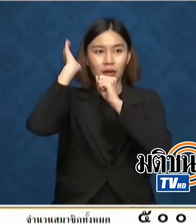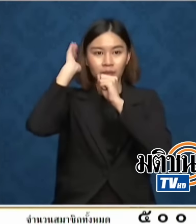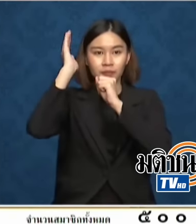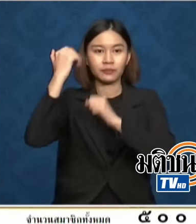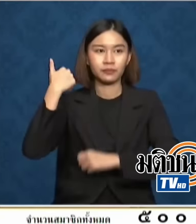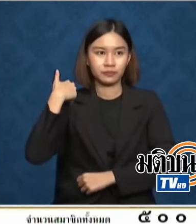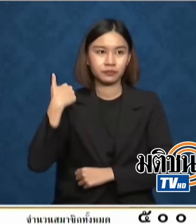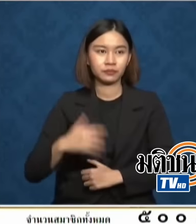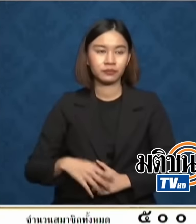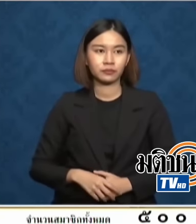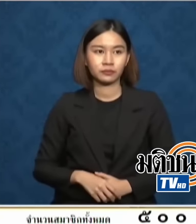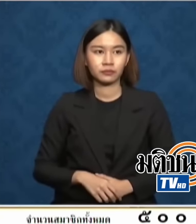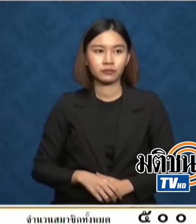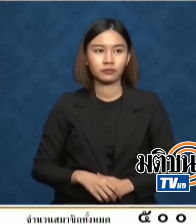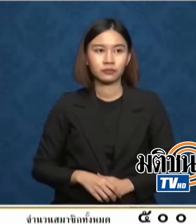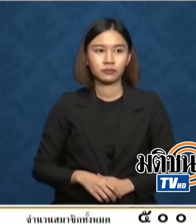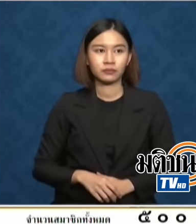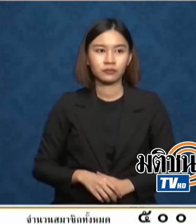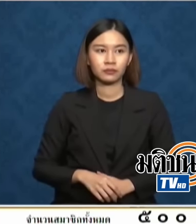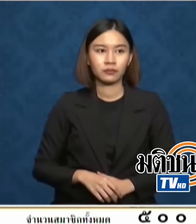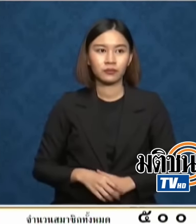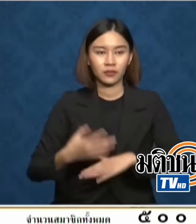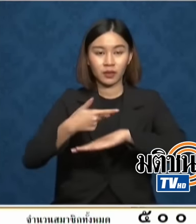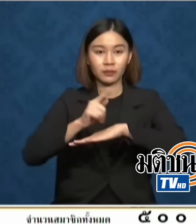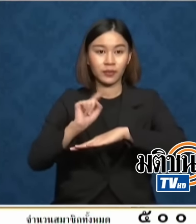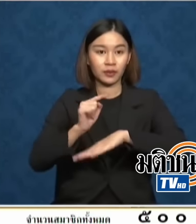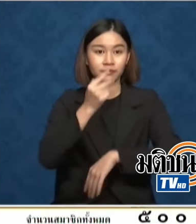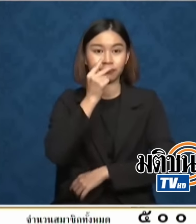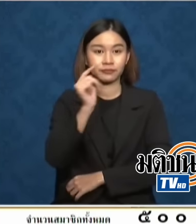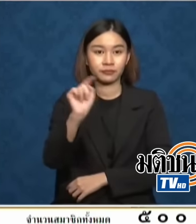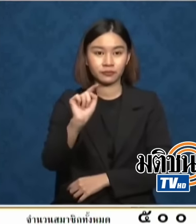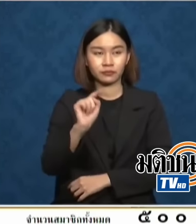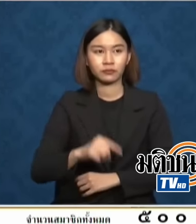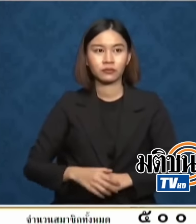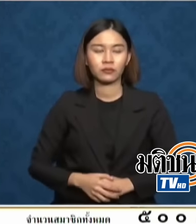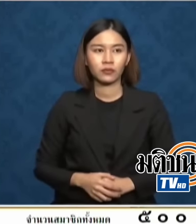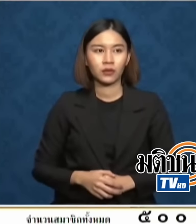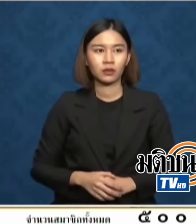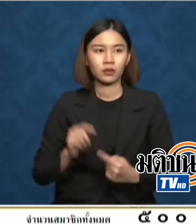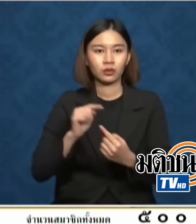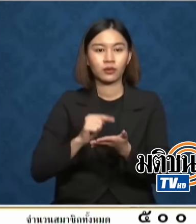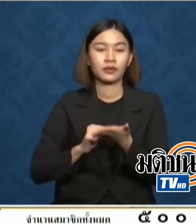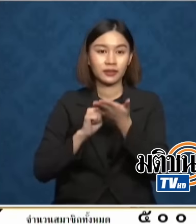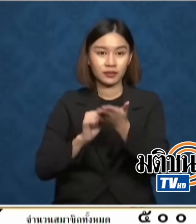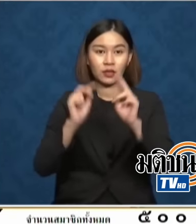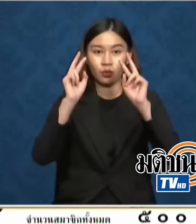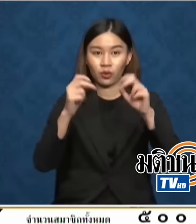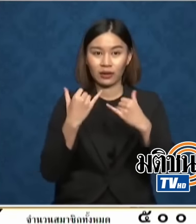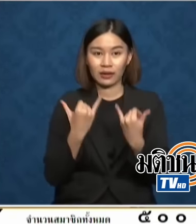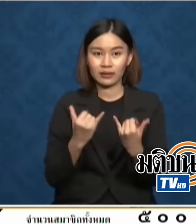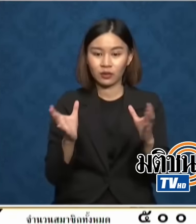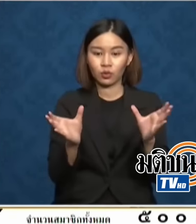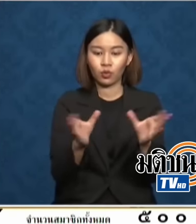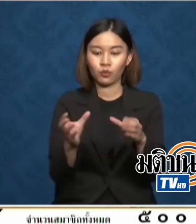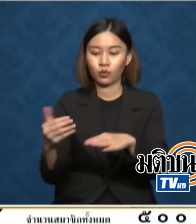ควรนะครับท่านประธานครับจะเห็นได้ว่าการเสนอยติในครั้งนี้ของทุก